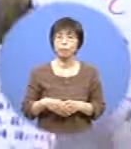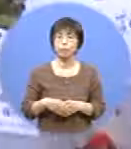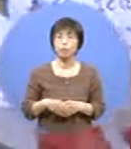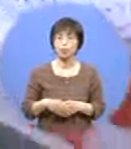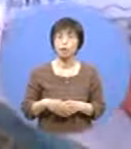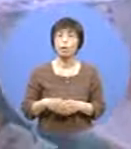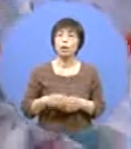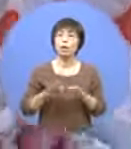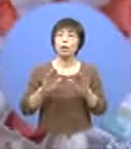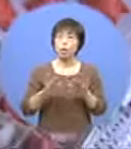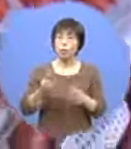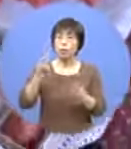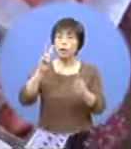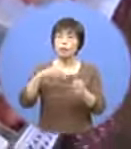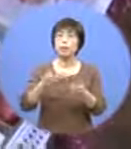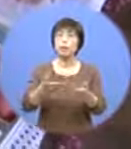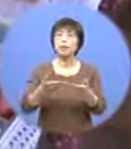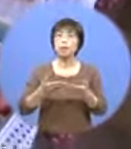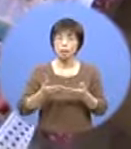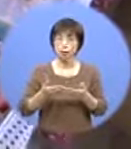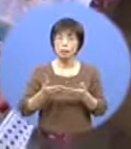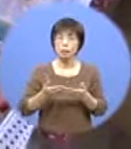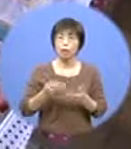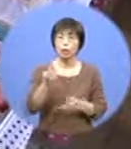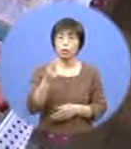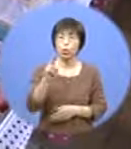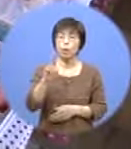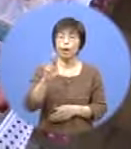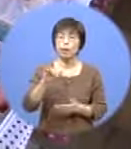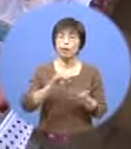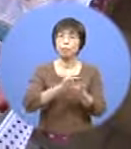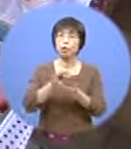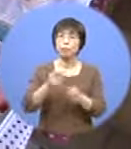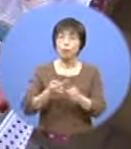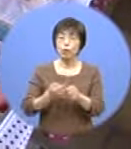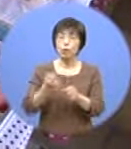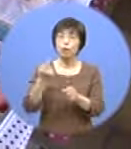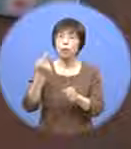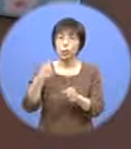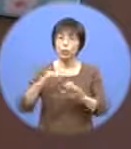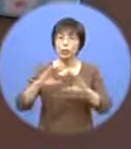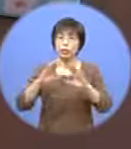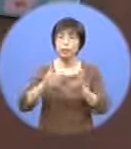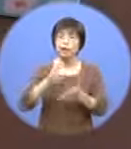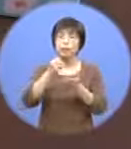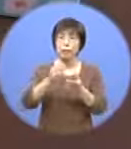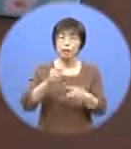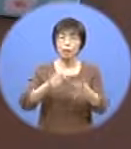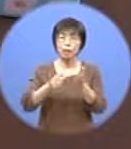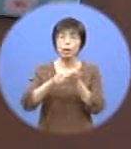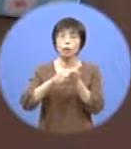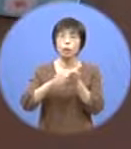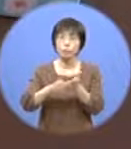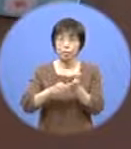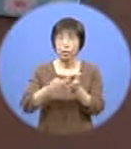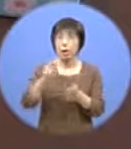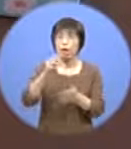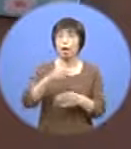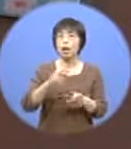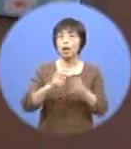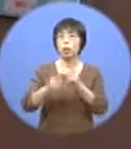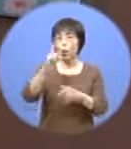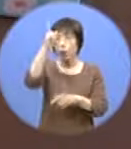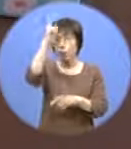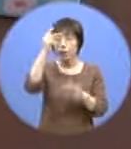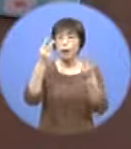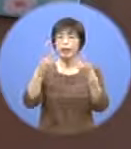プレミア和歌山に認定された統計まんじゅうは、去年世界遺産に追加登録された統計神社にちなんだ和菓